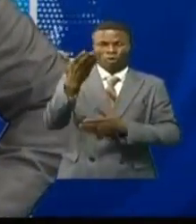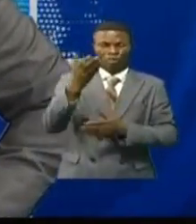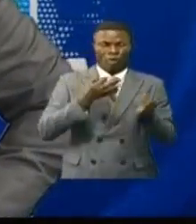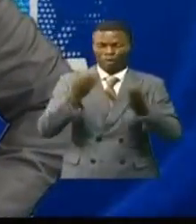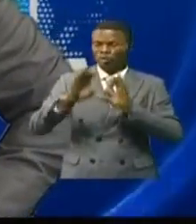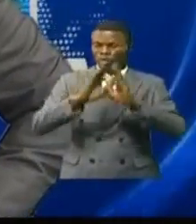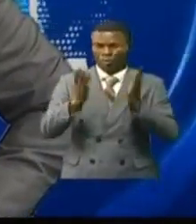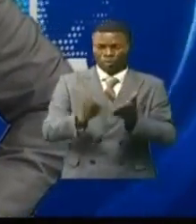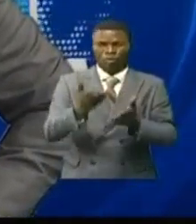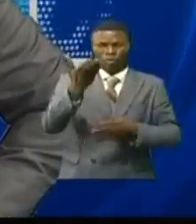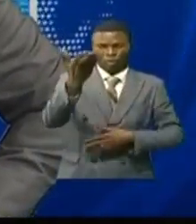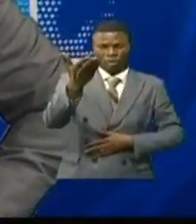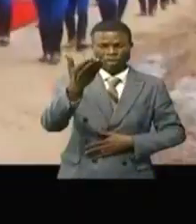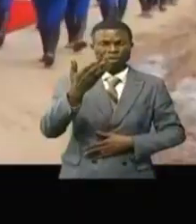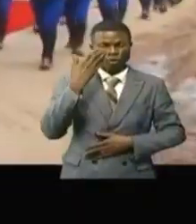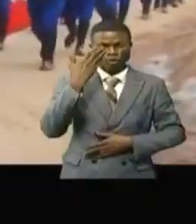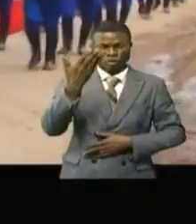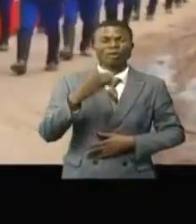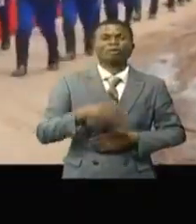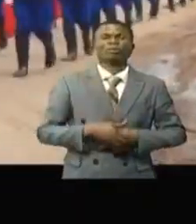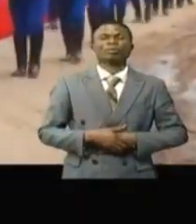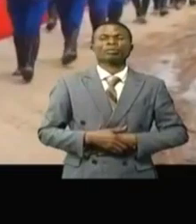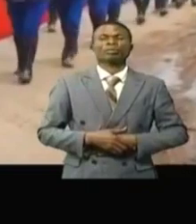Kazadi nous propose ce reportage.